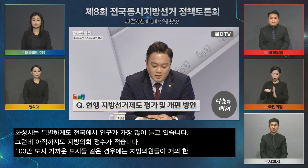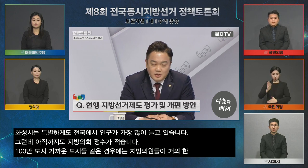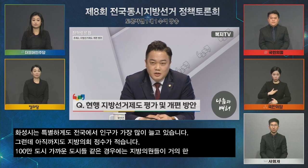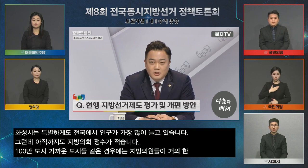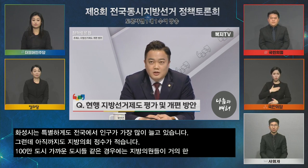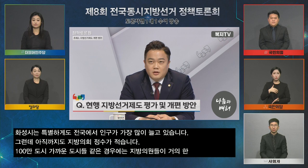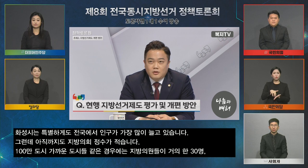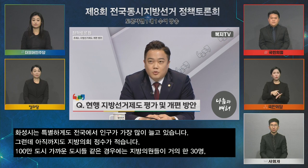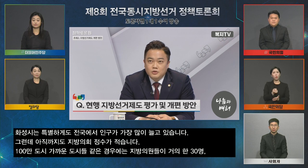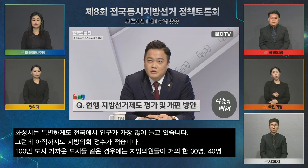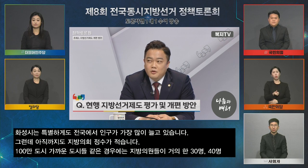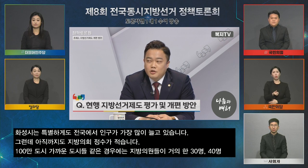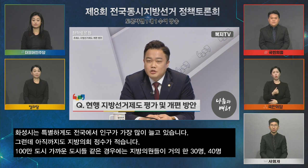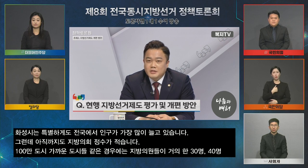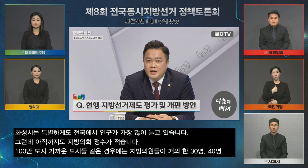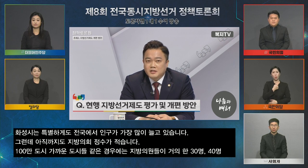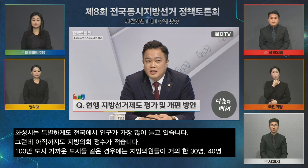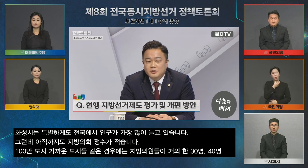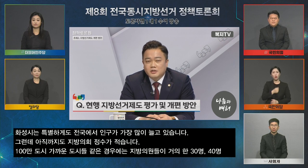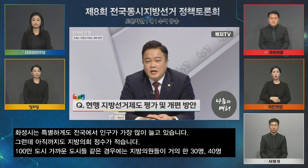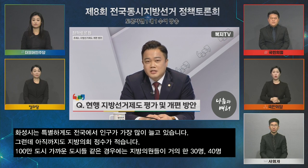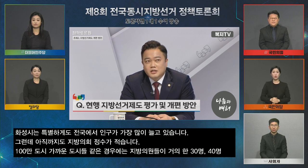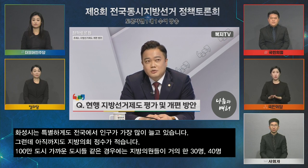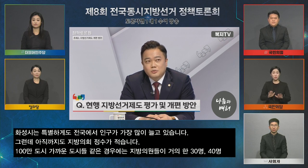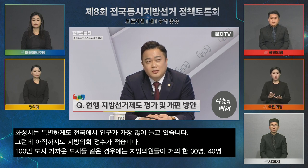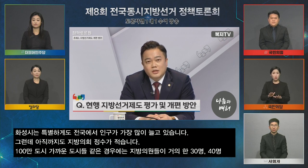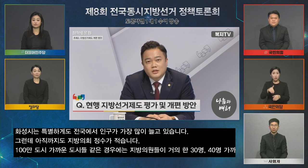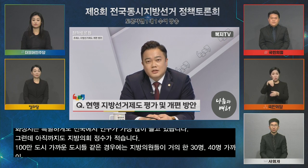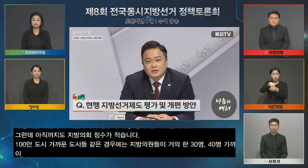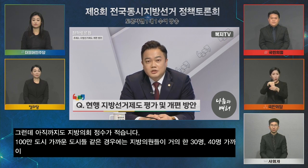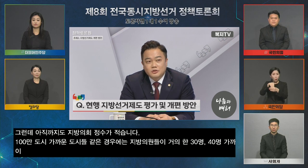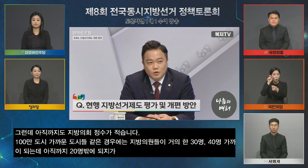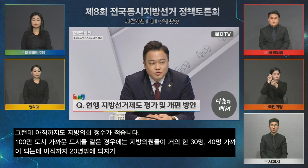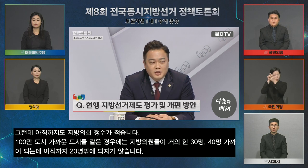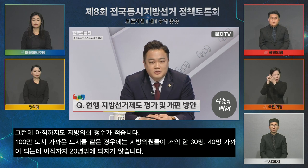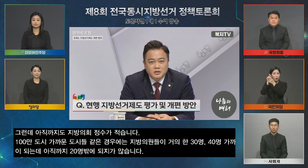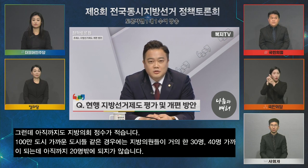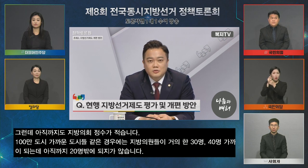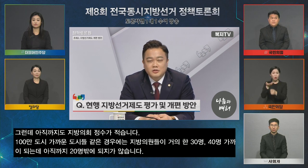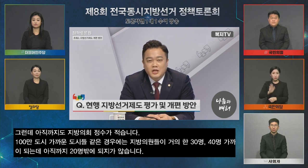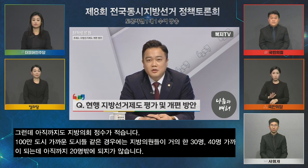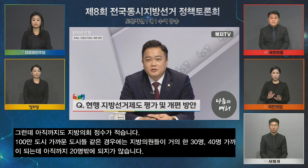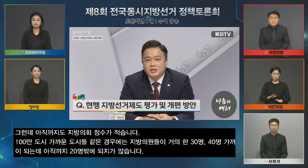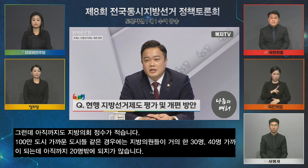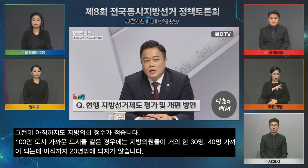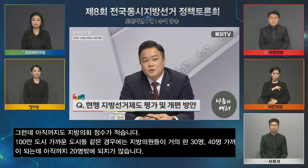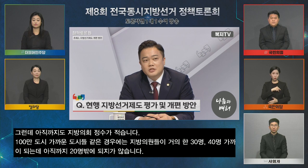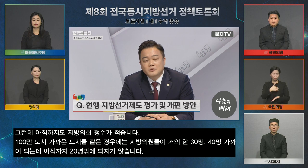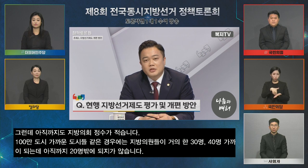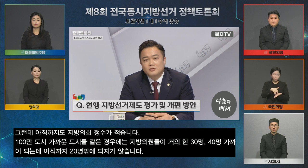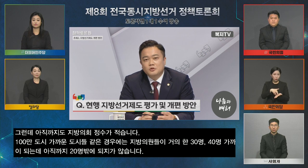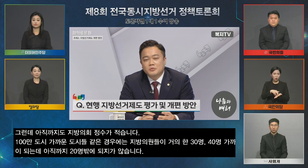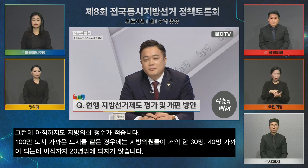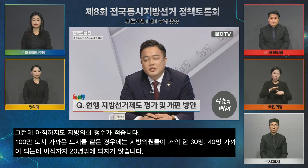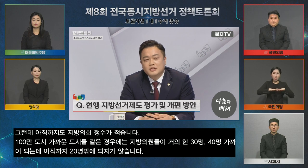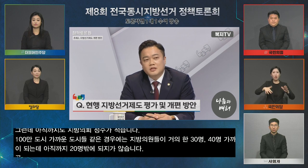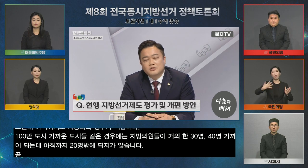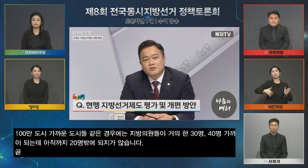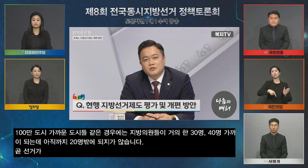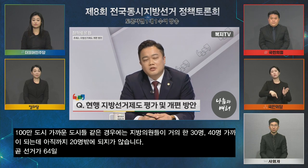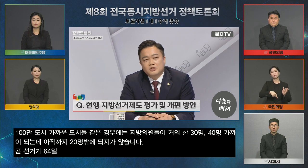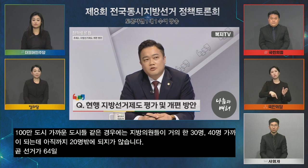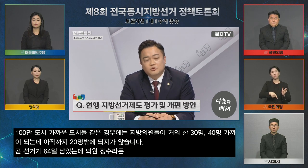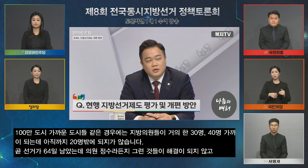않습니다. 곧 선거가 64일이나 남았는데 아직까지도 의원 정수라든지 그런 것들이 해결이 되지 않고 있습니다. 이거는 정말